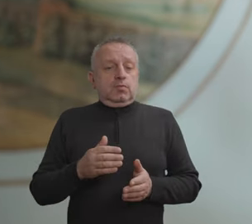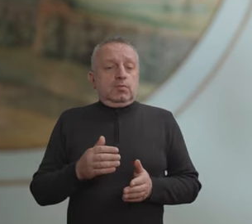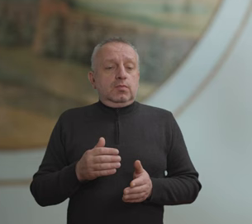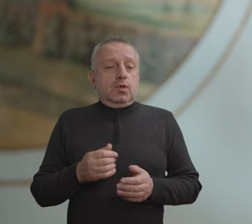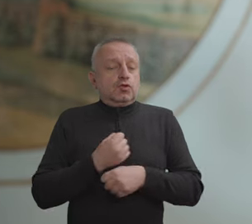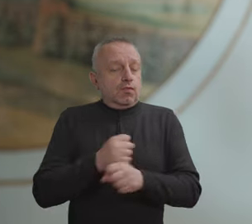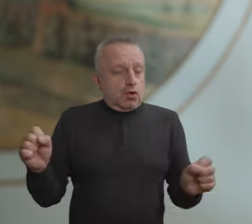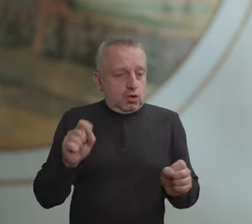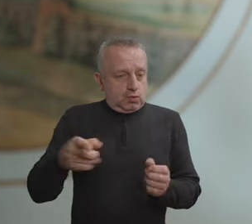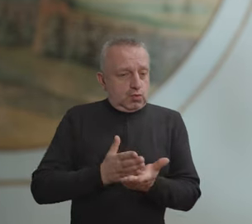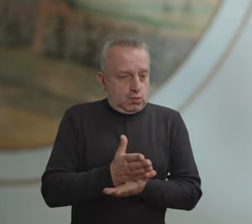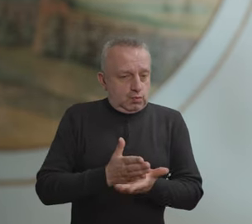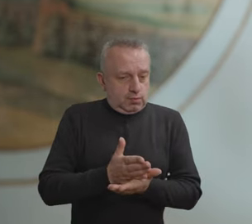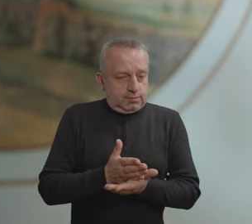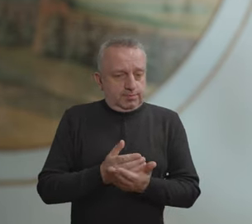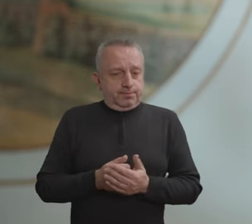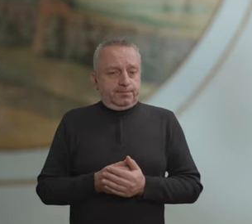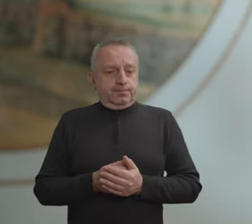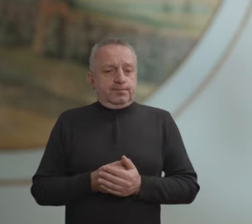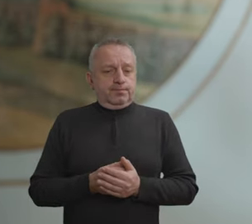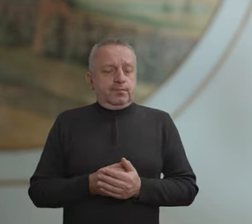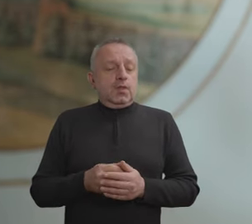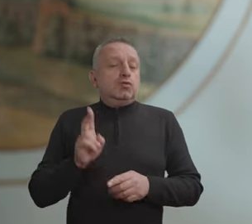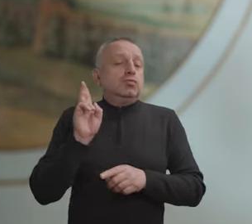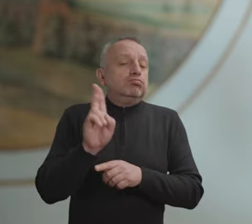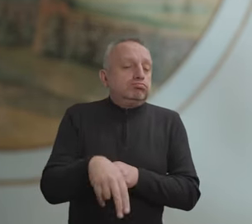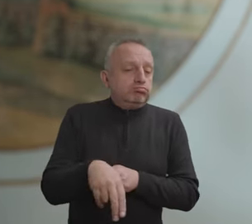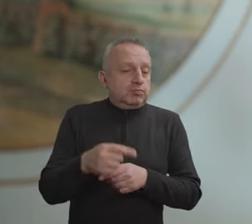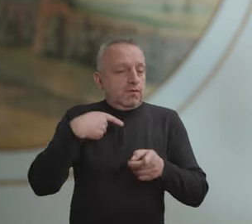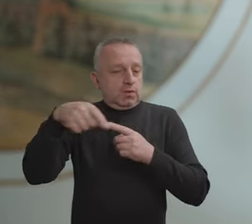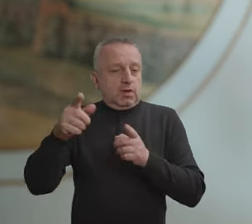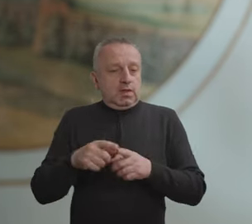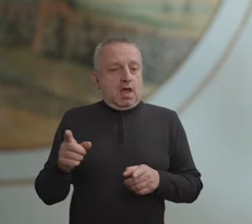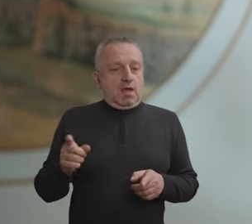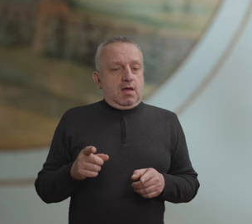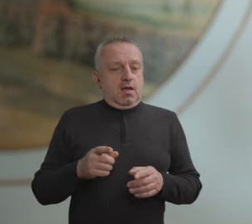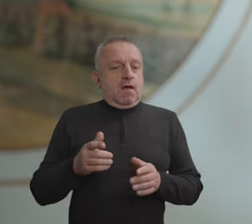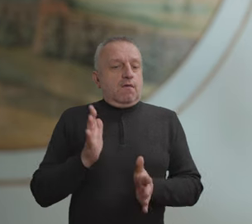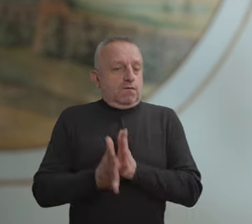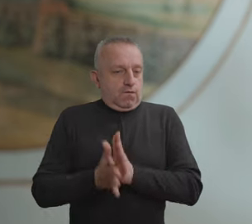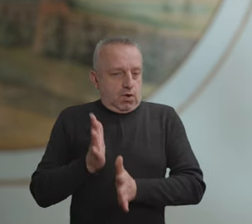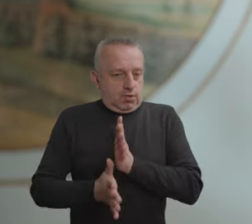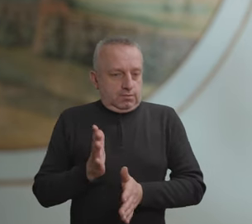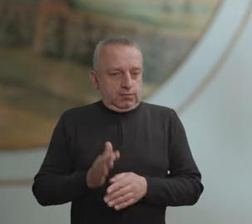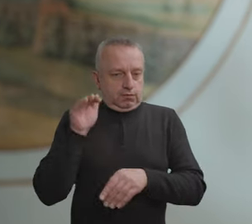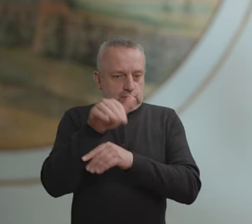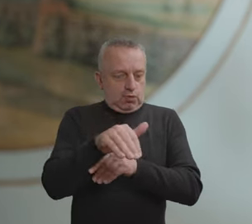go ze służby w adiutanturze. Został wysłany na front i w ciągu kilku miesięcy